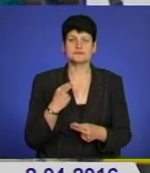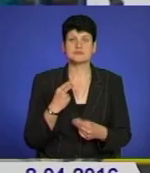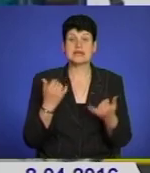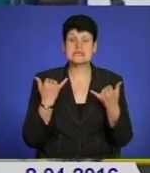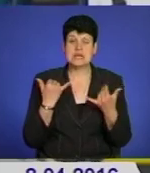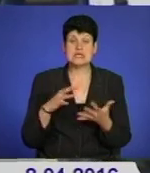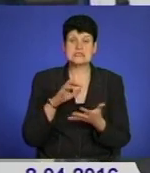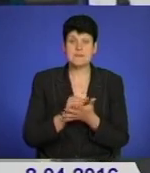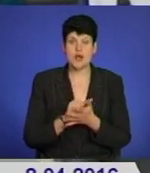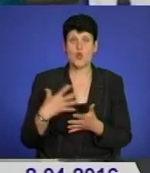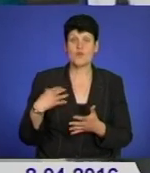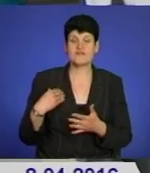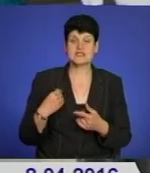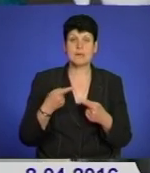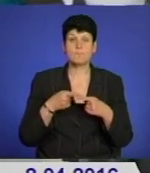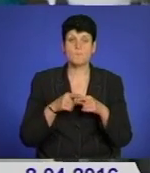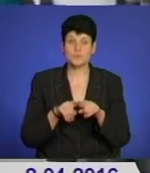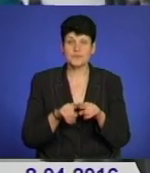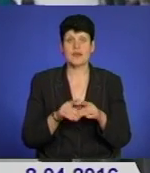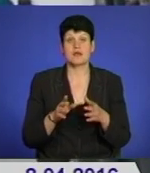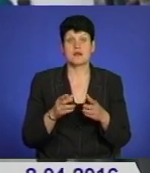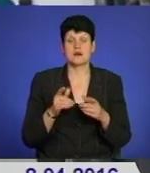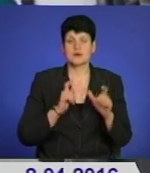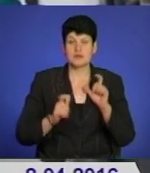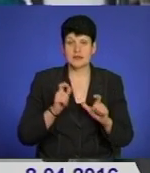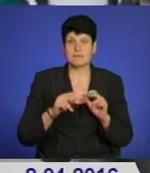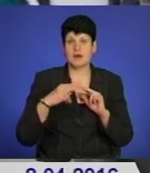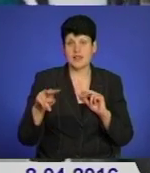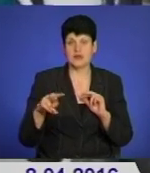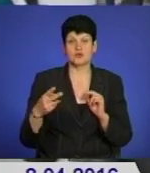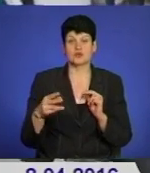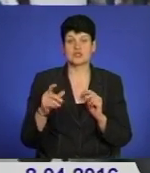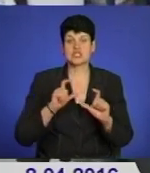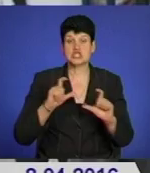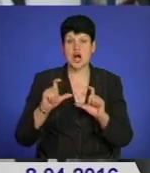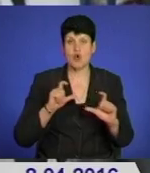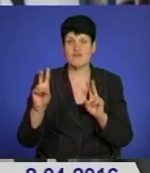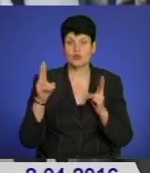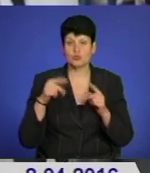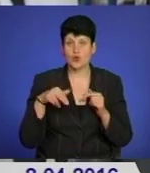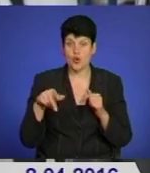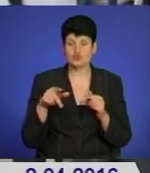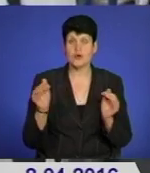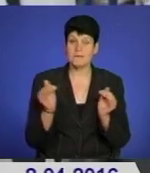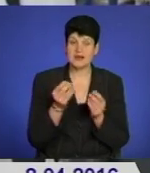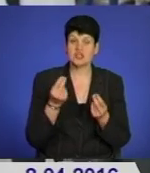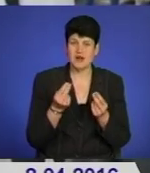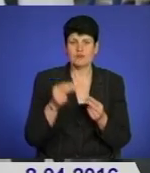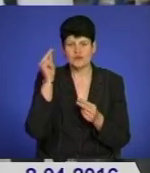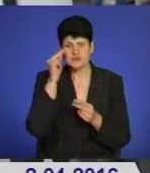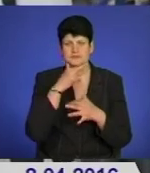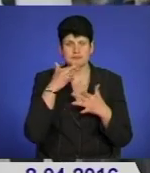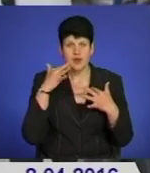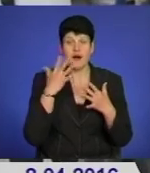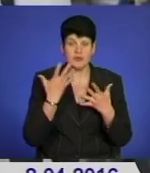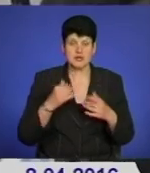Зараз я займаюся і в Львівській політехніці, і паралельно ходжу в шаховий клуб. Менше граю через навчання, але стараюся підтримувати